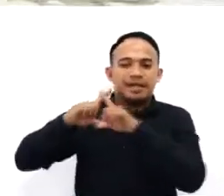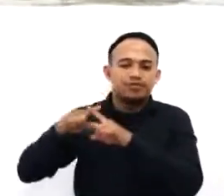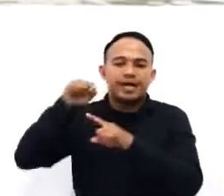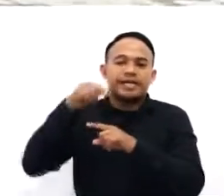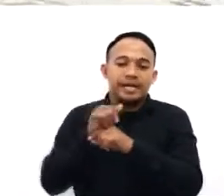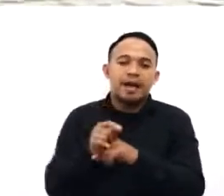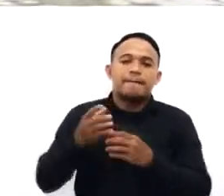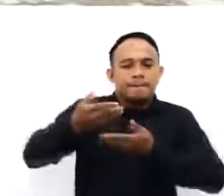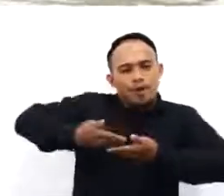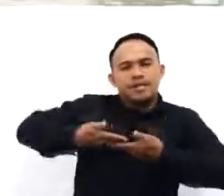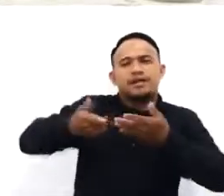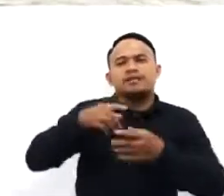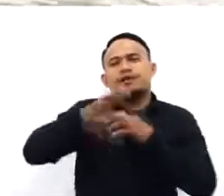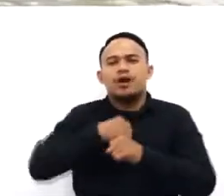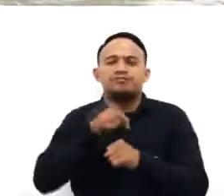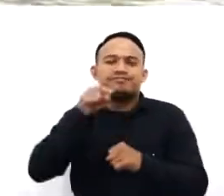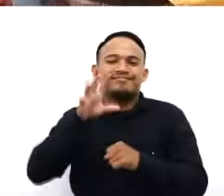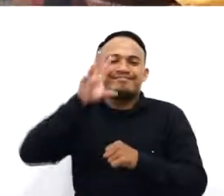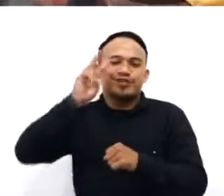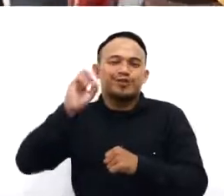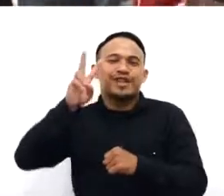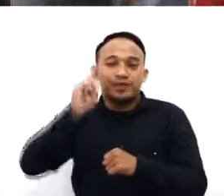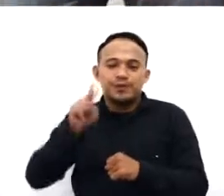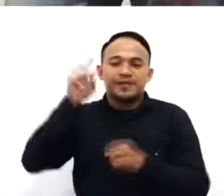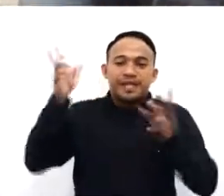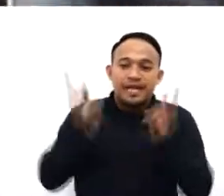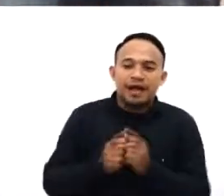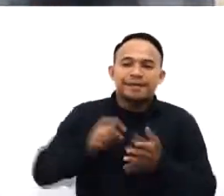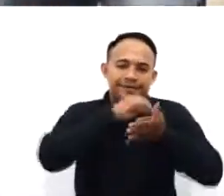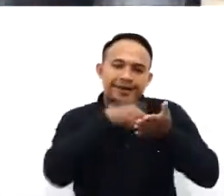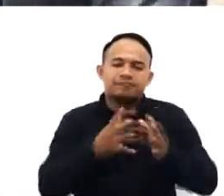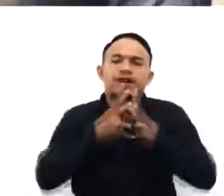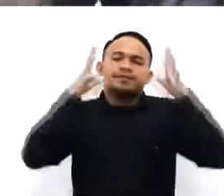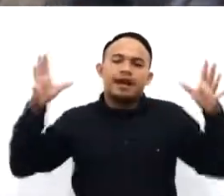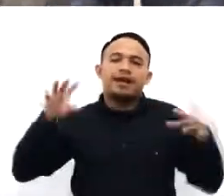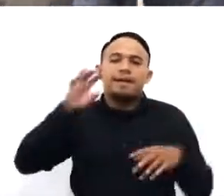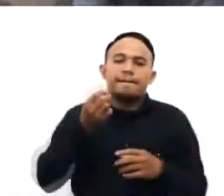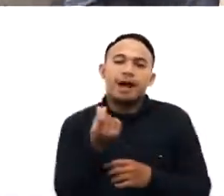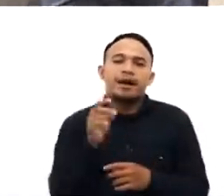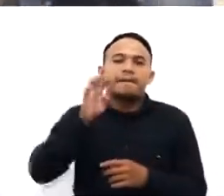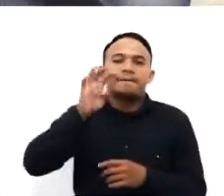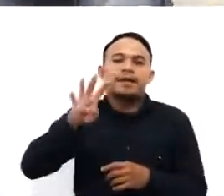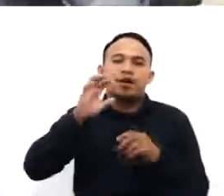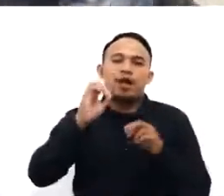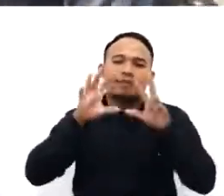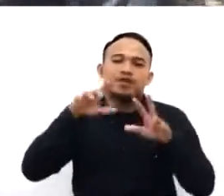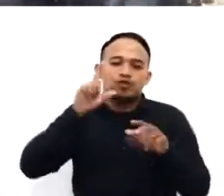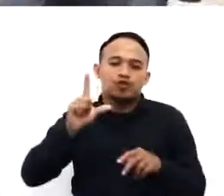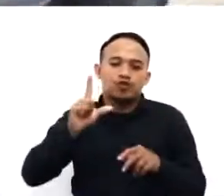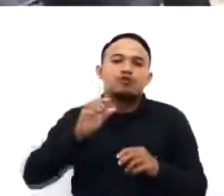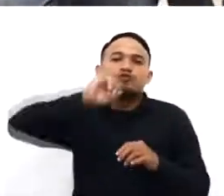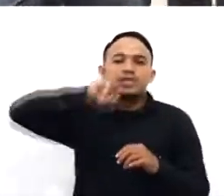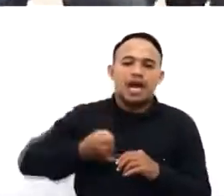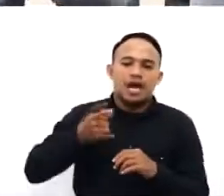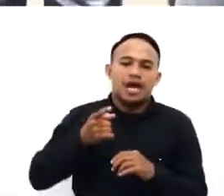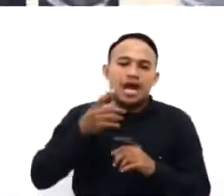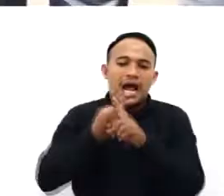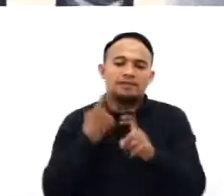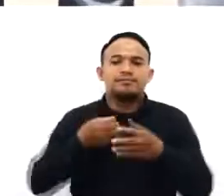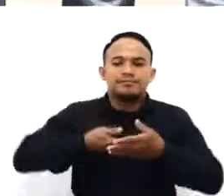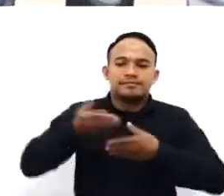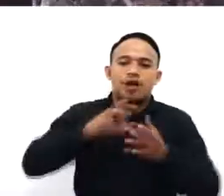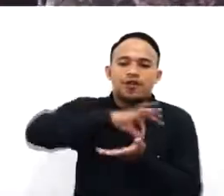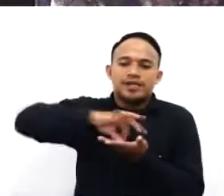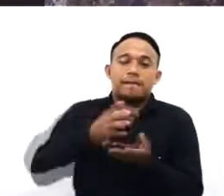pekerjaan pengembangan PPI Tilamuta yang memperoleh DAK tahun 2021 dengan nilai